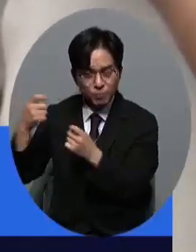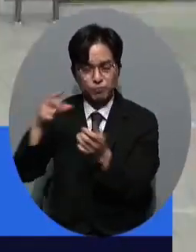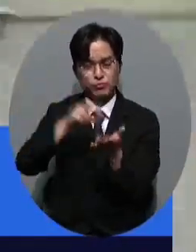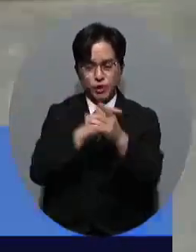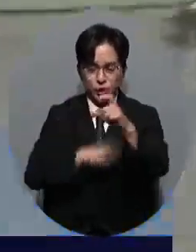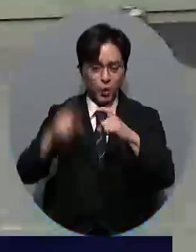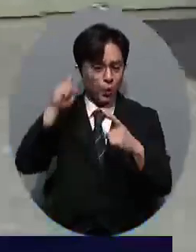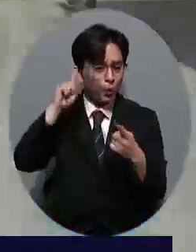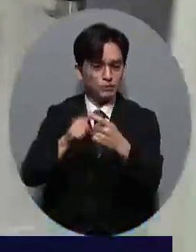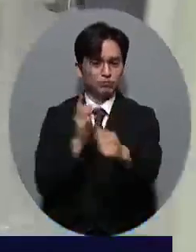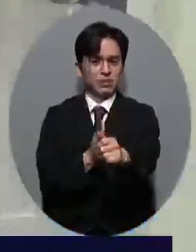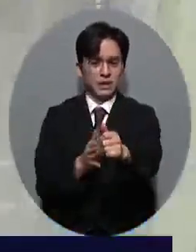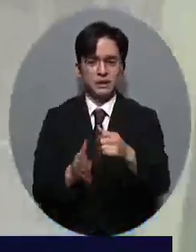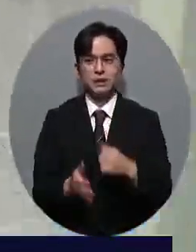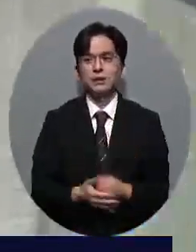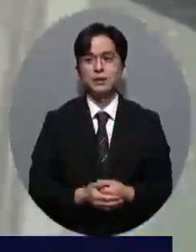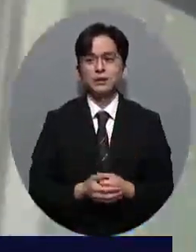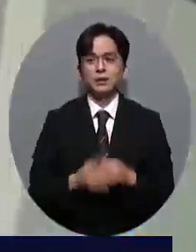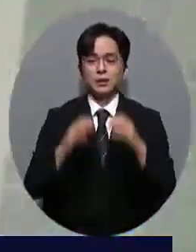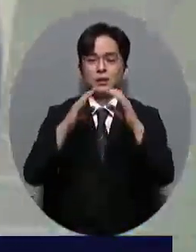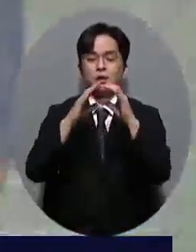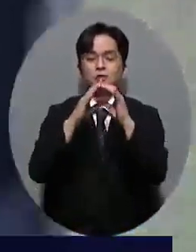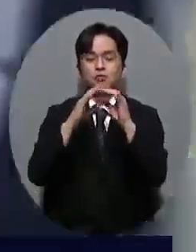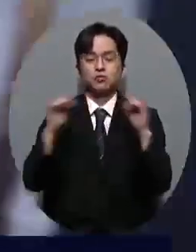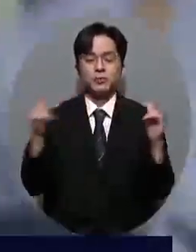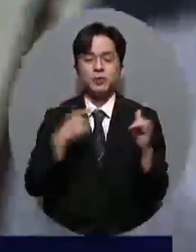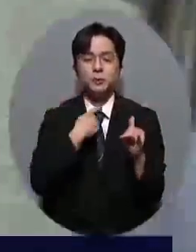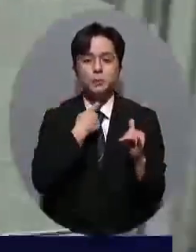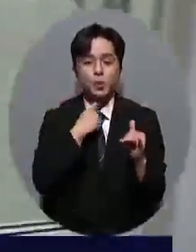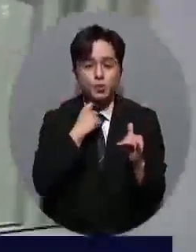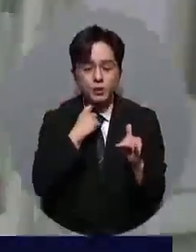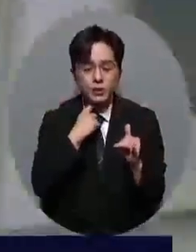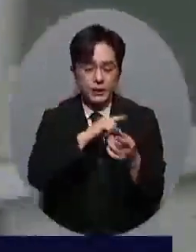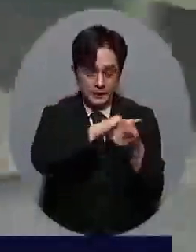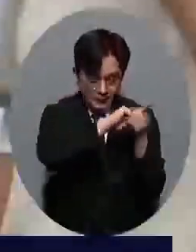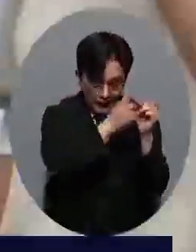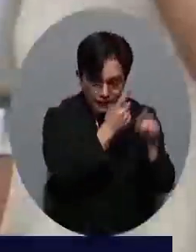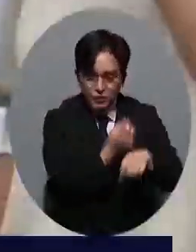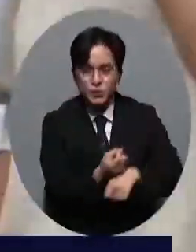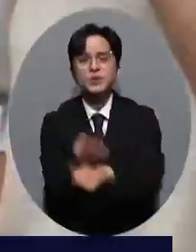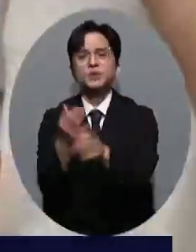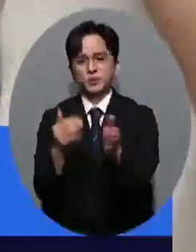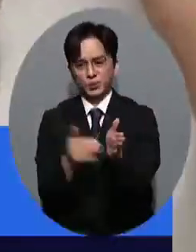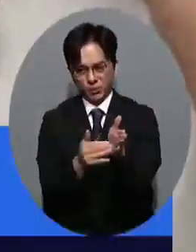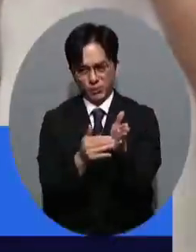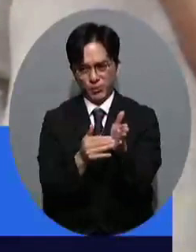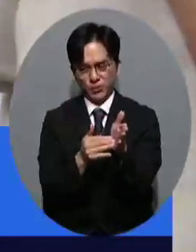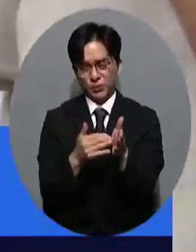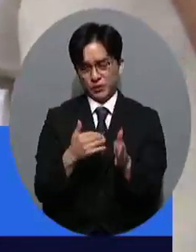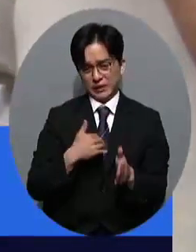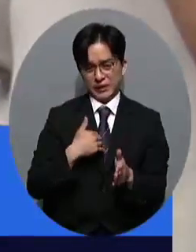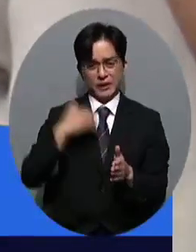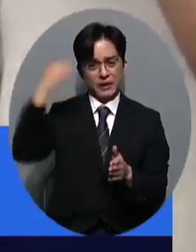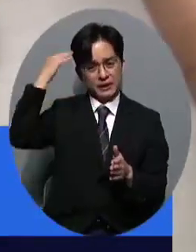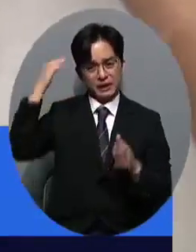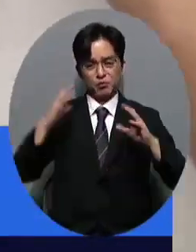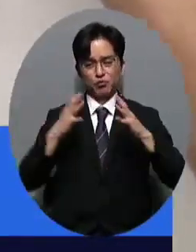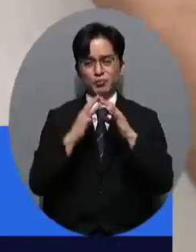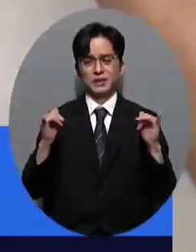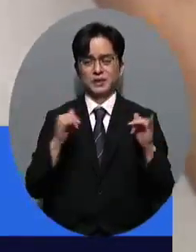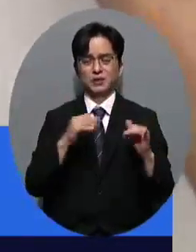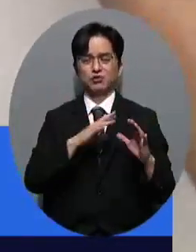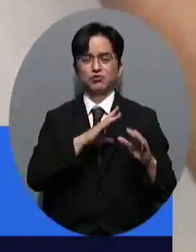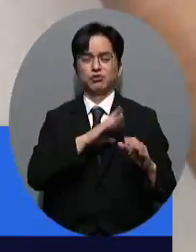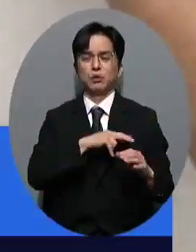좋겠고. 국민의 목소리를 대변했다고도 덧붙였습니다. 대한민국 국회의원으로서 국민들이